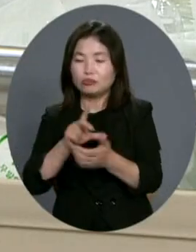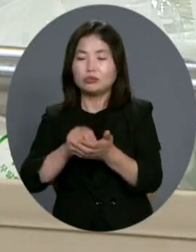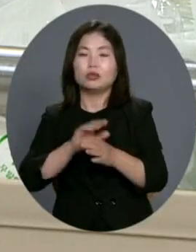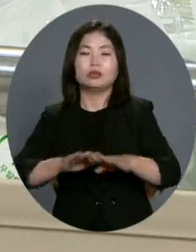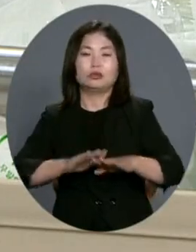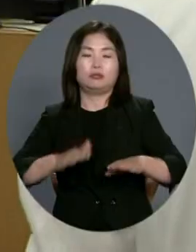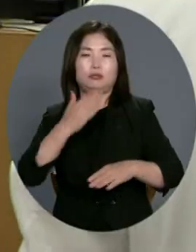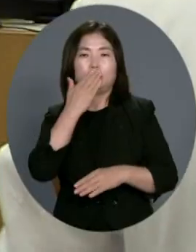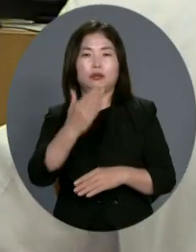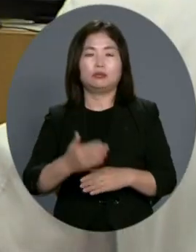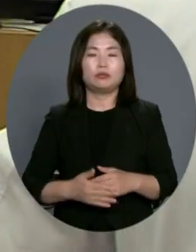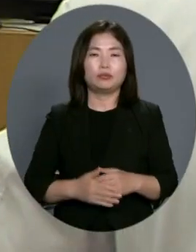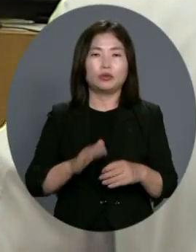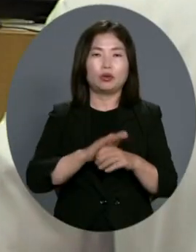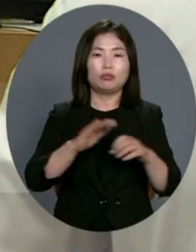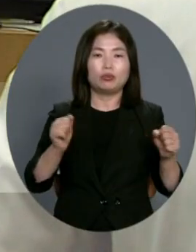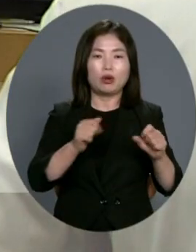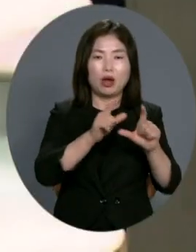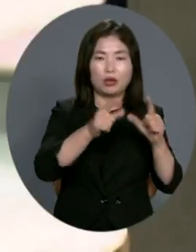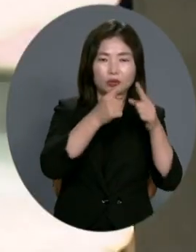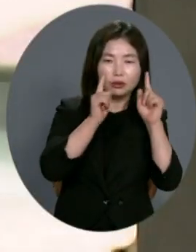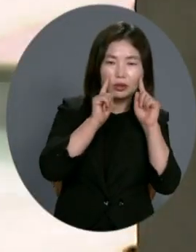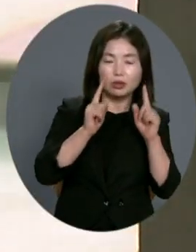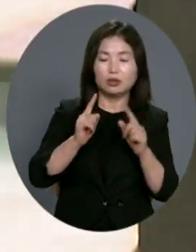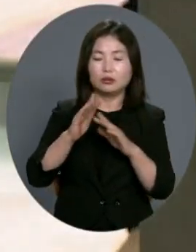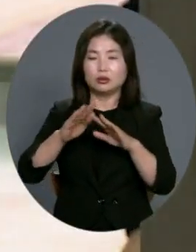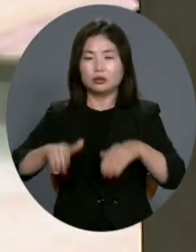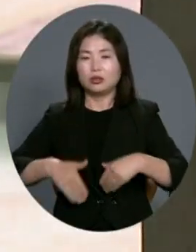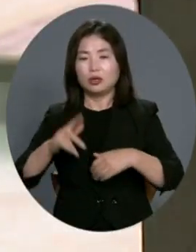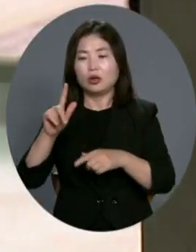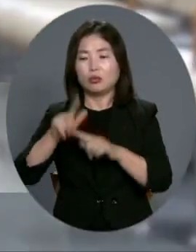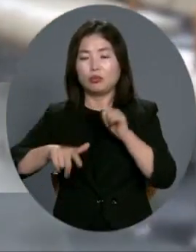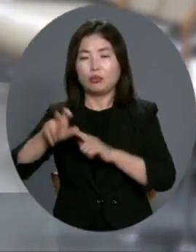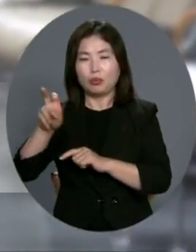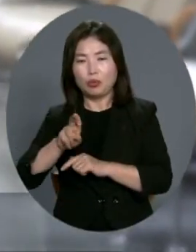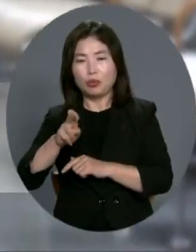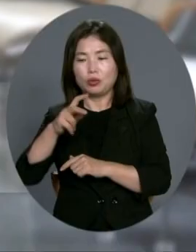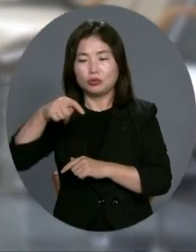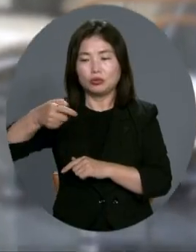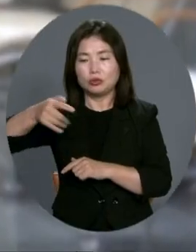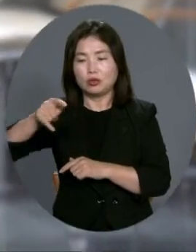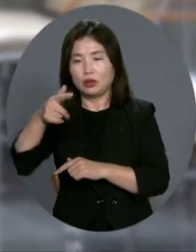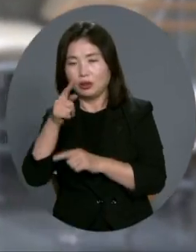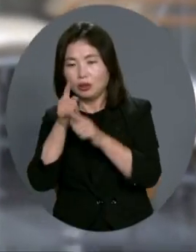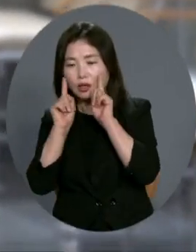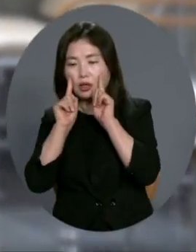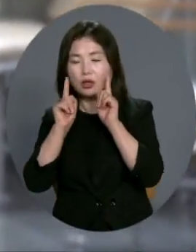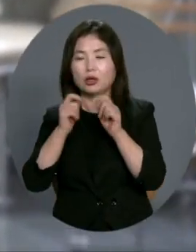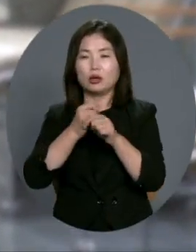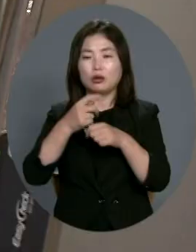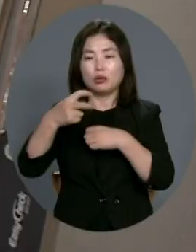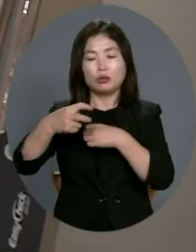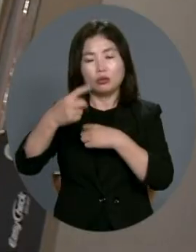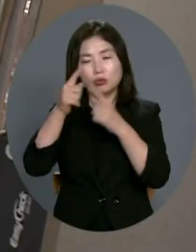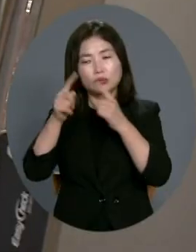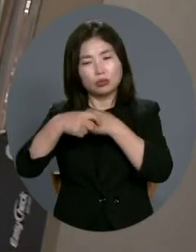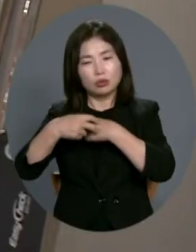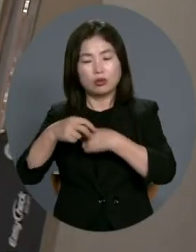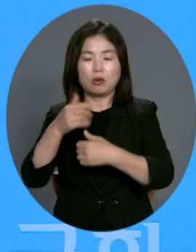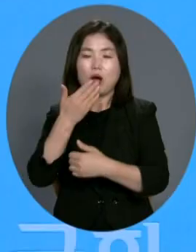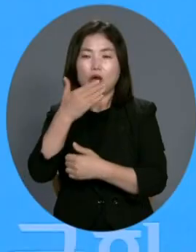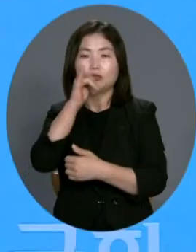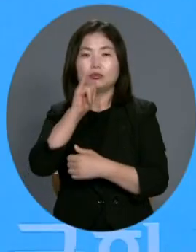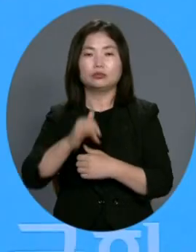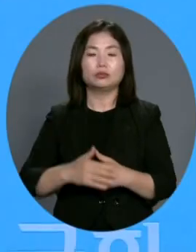밝혔습니다 경북에선 안동대가 전남에선 목포대와 순천대가 신설 의과대학 후보군으로 꼽힙니다